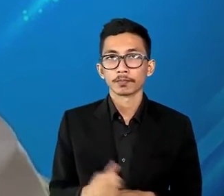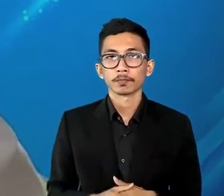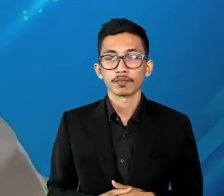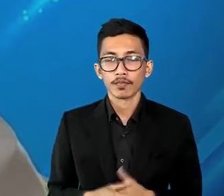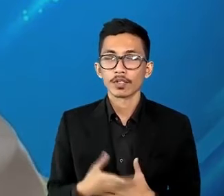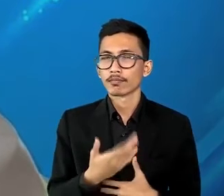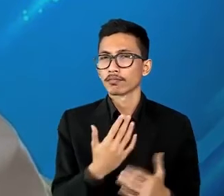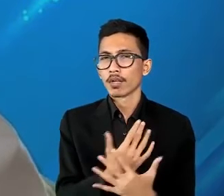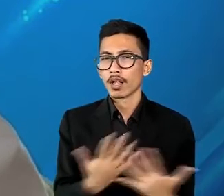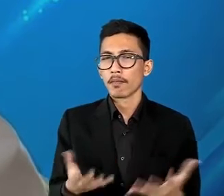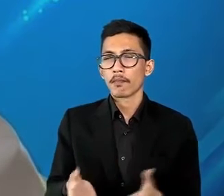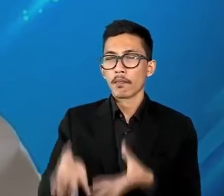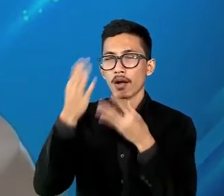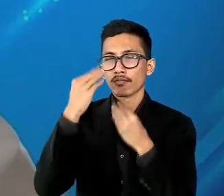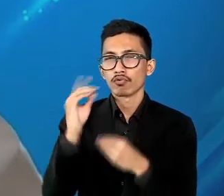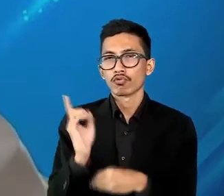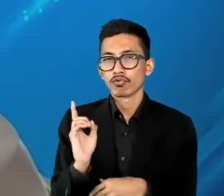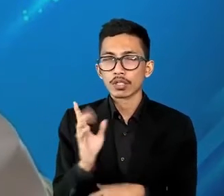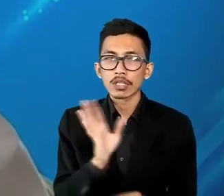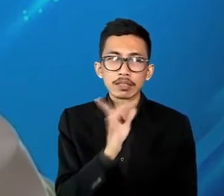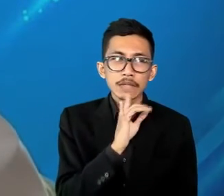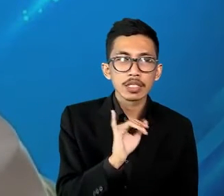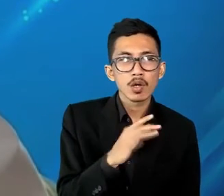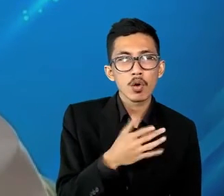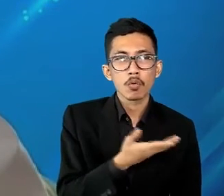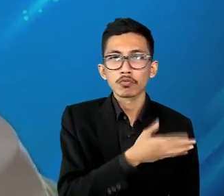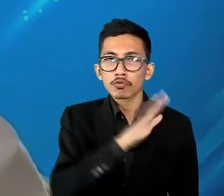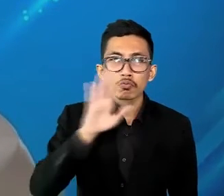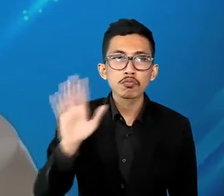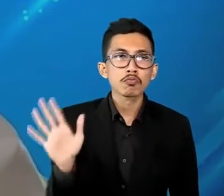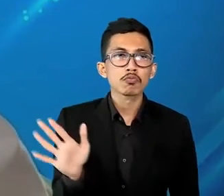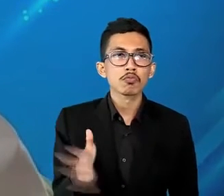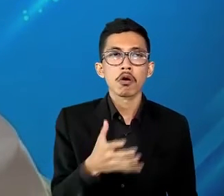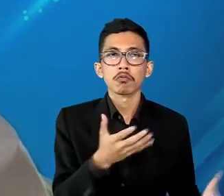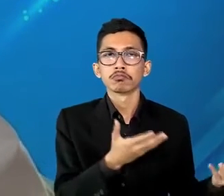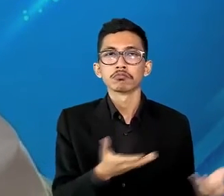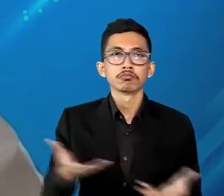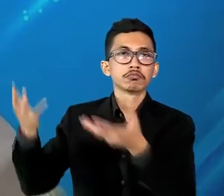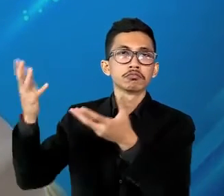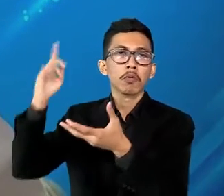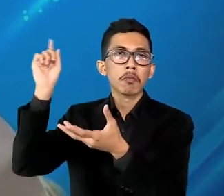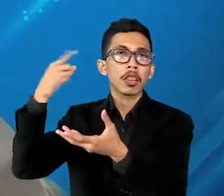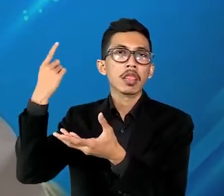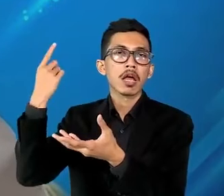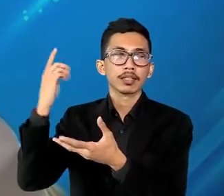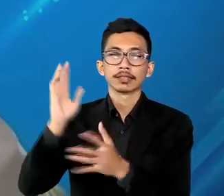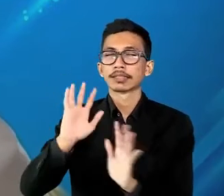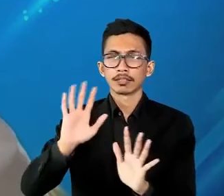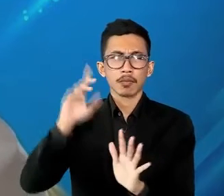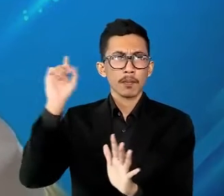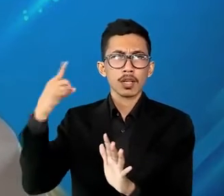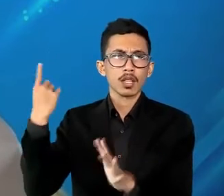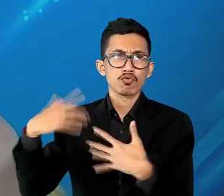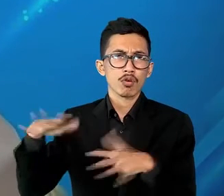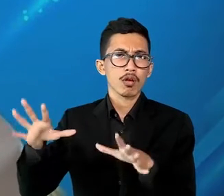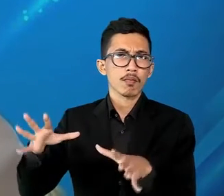oleh masyarakat. Jangan semuanya diserahkan kepada pemerintah. Pemerintah sudah banyak berbuat terhadap